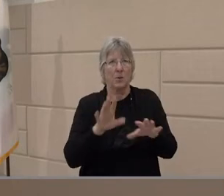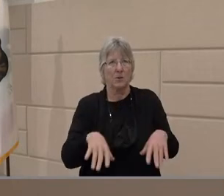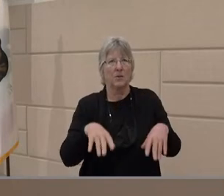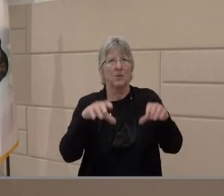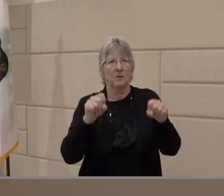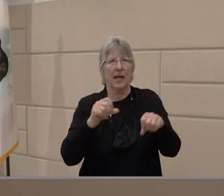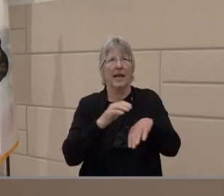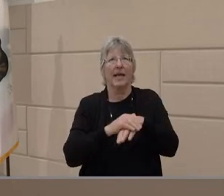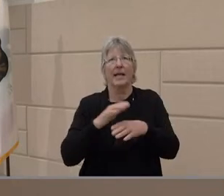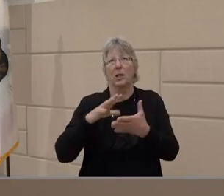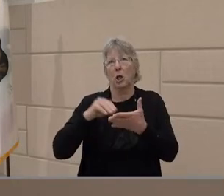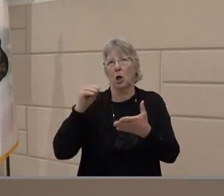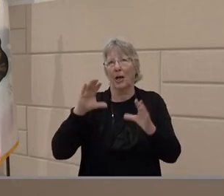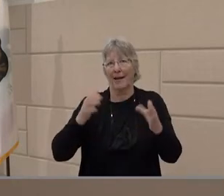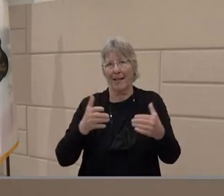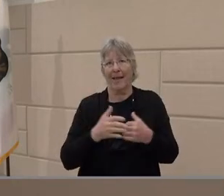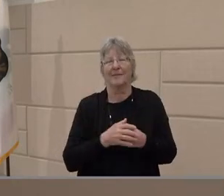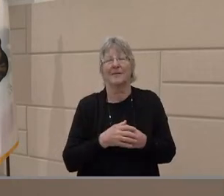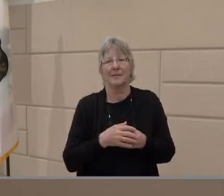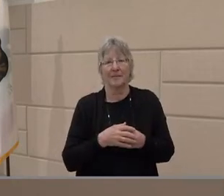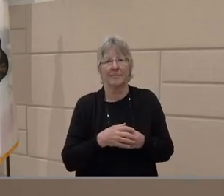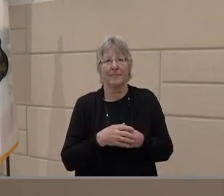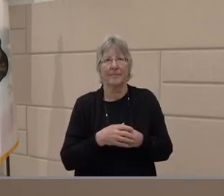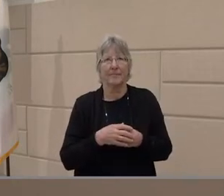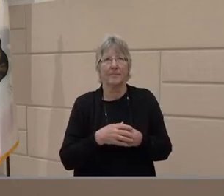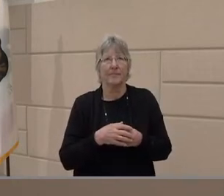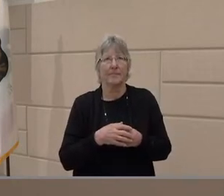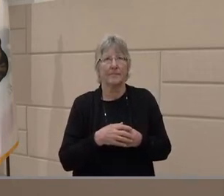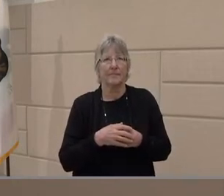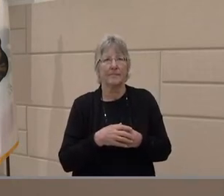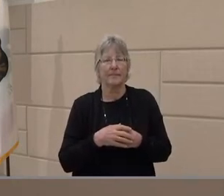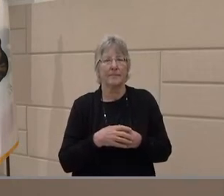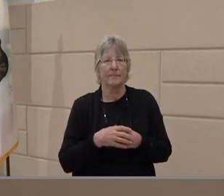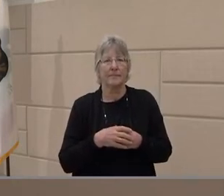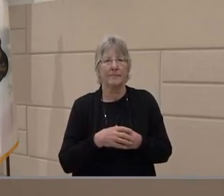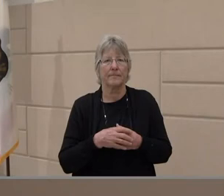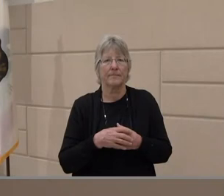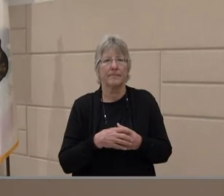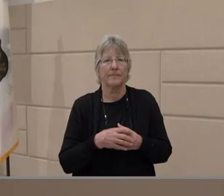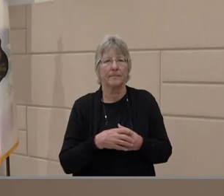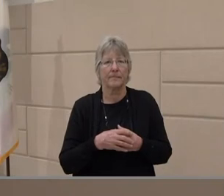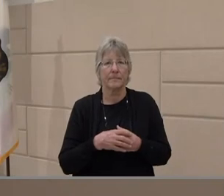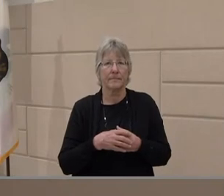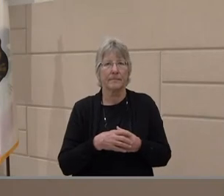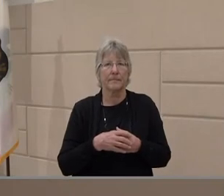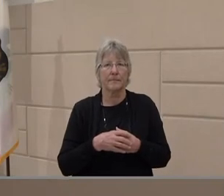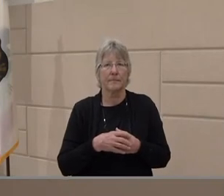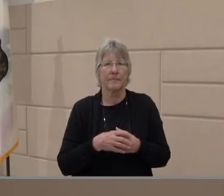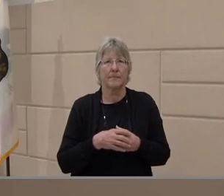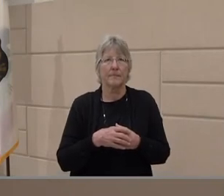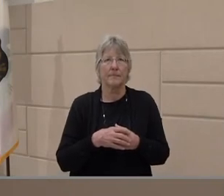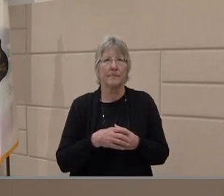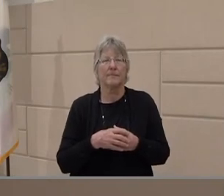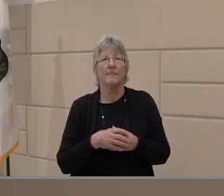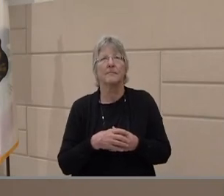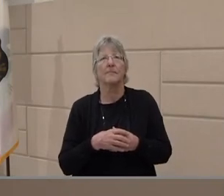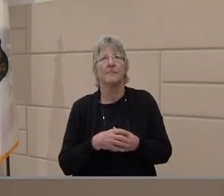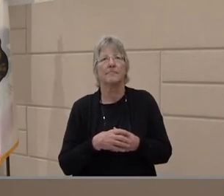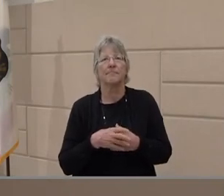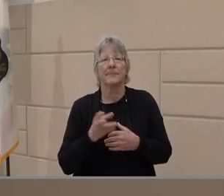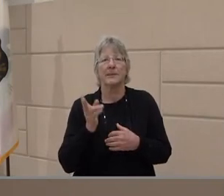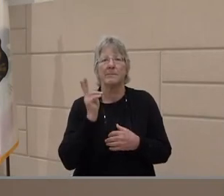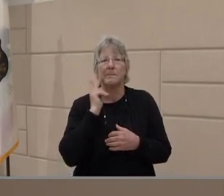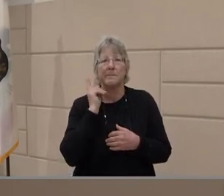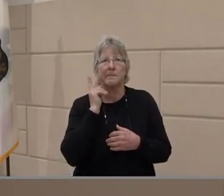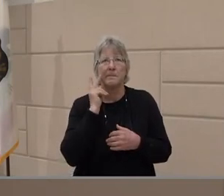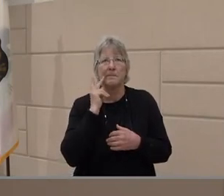หลักจูนก่อนไปปลุยปูแต่งออกนังไอ้ปูก่อนแต่งออกคลานนังไอ้ทรบานเรียนในฐานะบังคับภาษาอังกฤษได้สลาเรียนบ